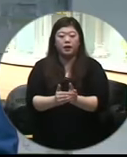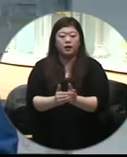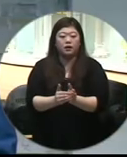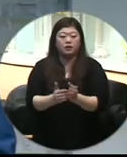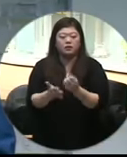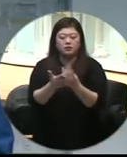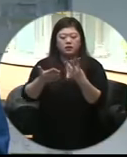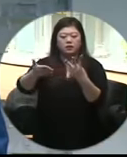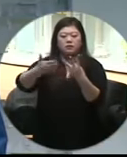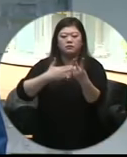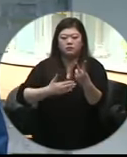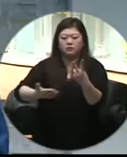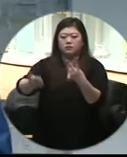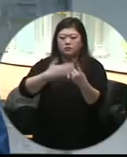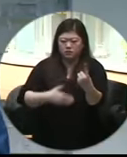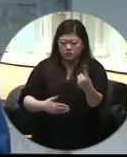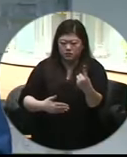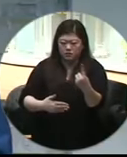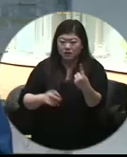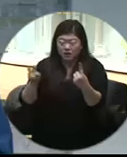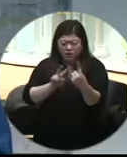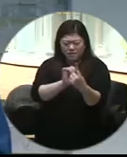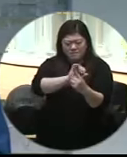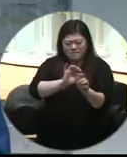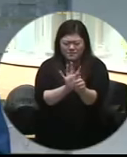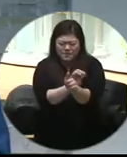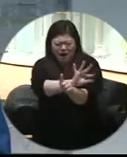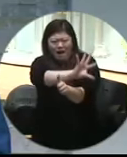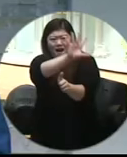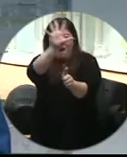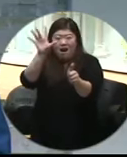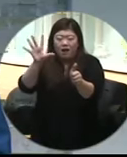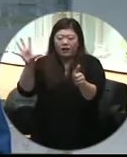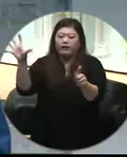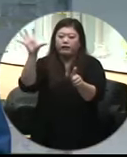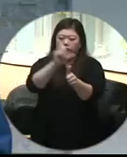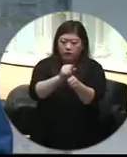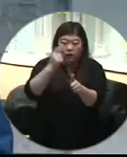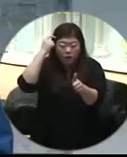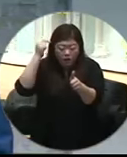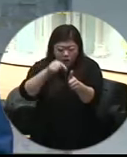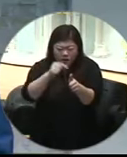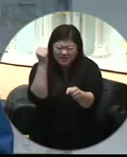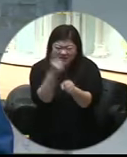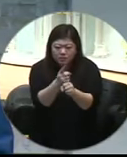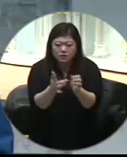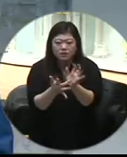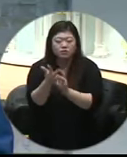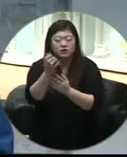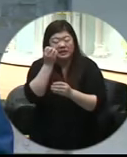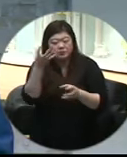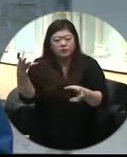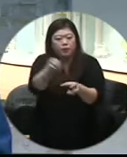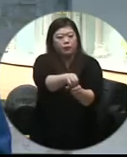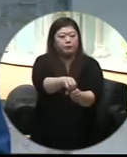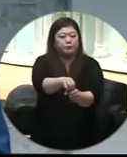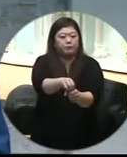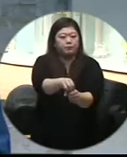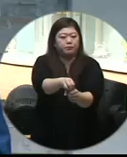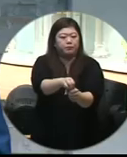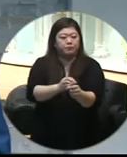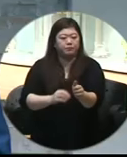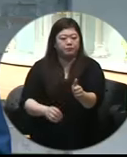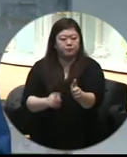그리고 신비한 광경도 사라졌다. 예수 그리스도 안에 신비가 다 있어요. 아멘.